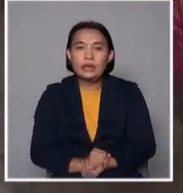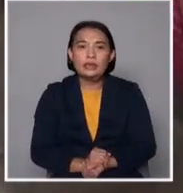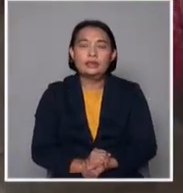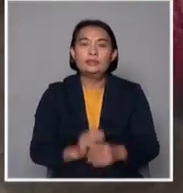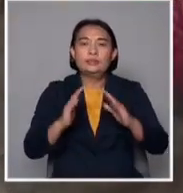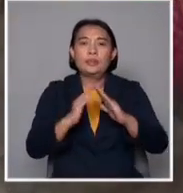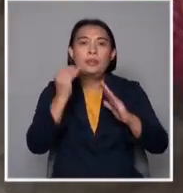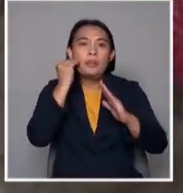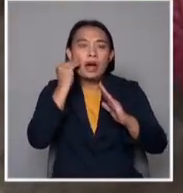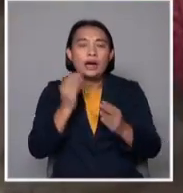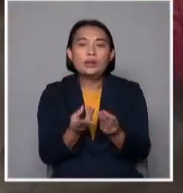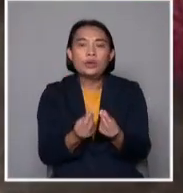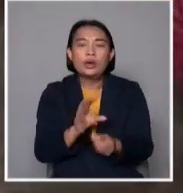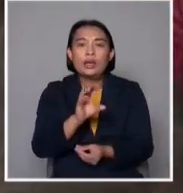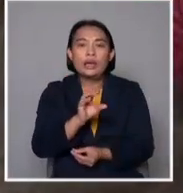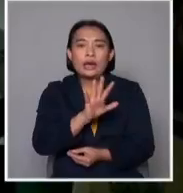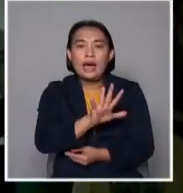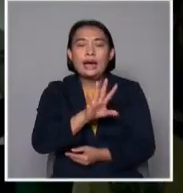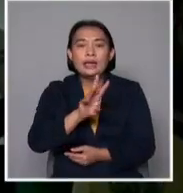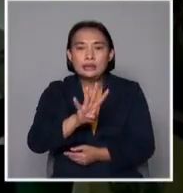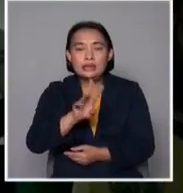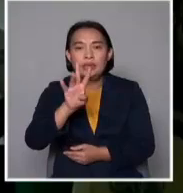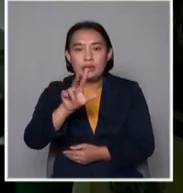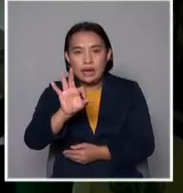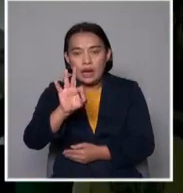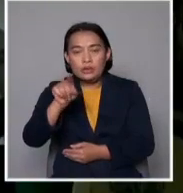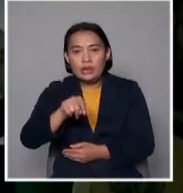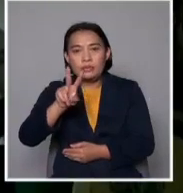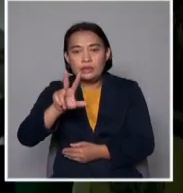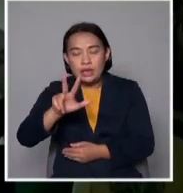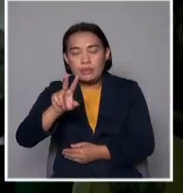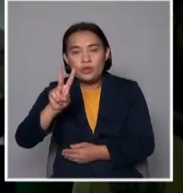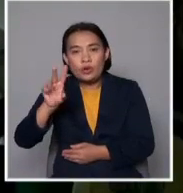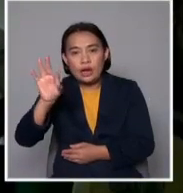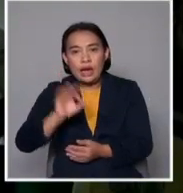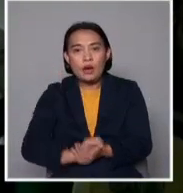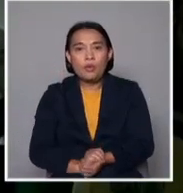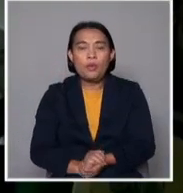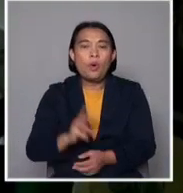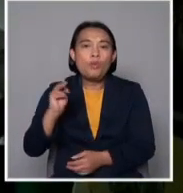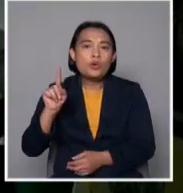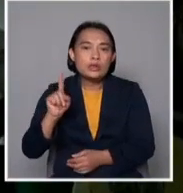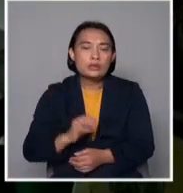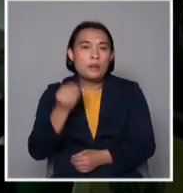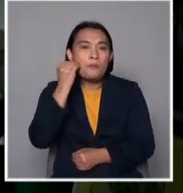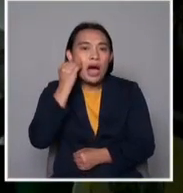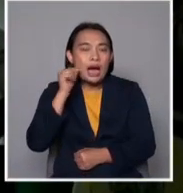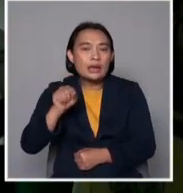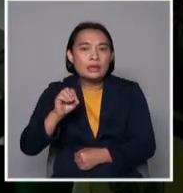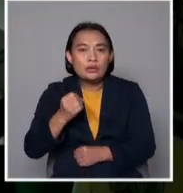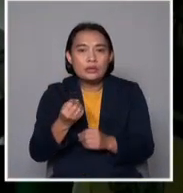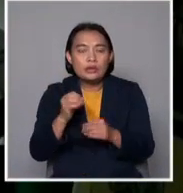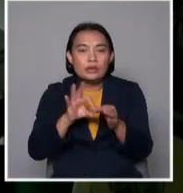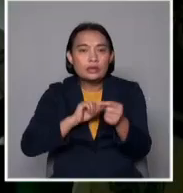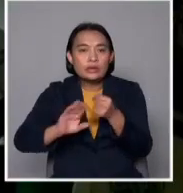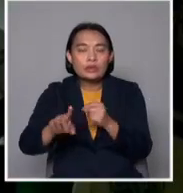นี้เนี่ยคือบ้านเลขที่549/329หมู่1หมู่บ้านเฟื่องฟ้าตำบลแพร่กษาใหม่อำเภอเมืองสมุ